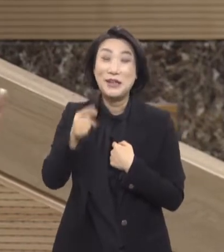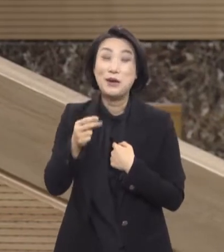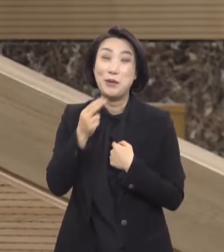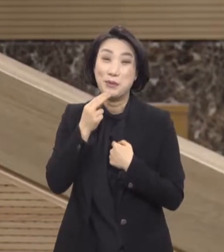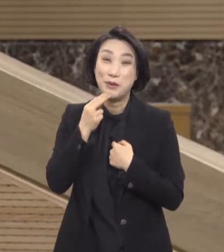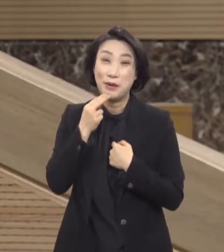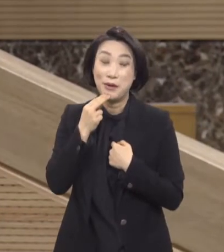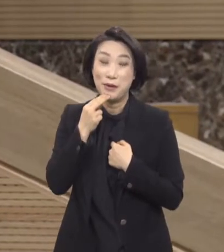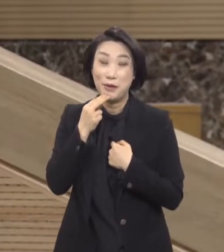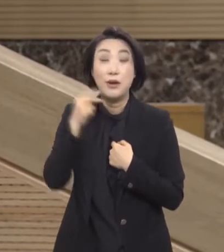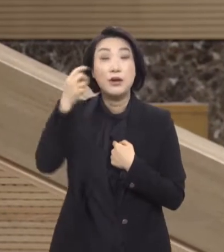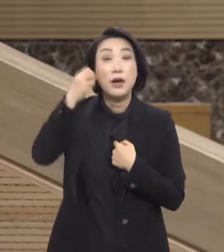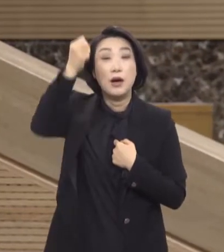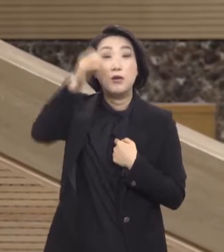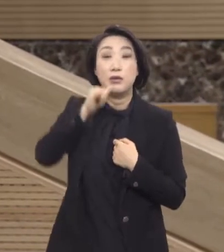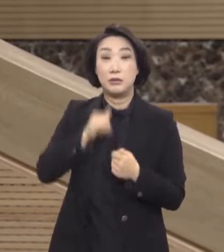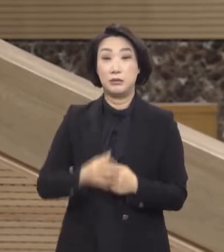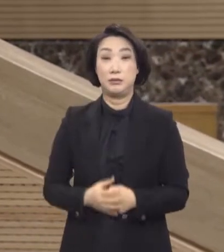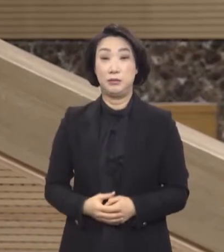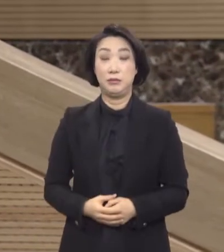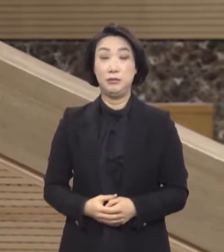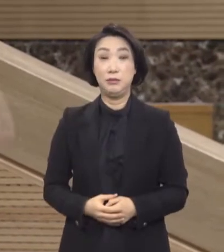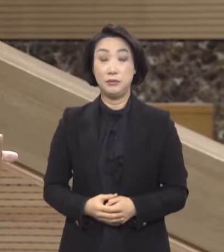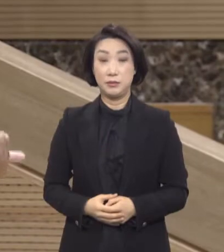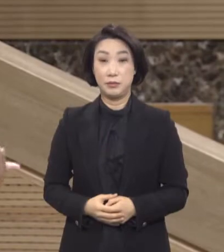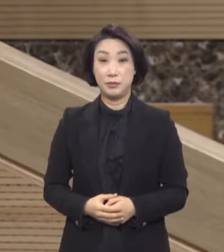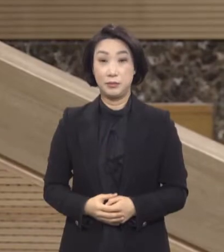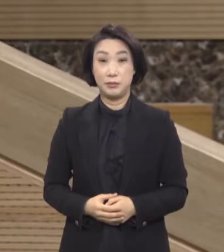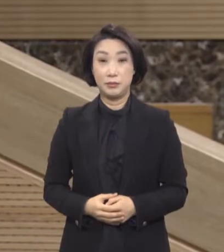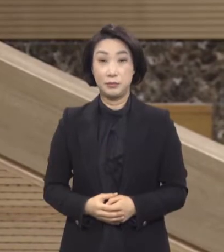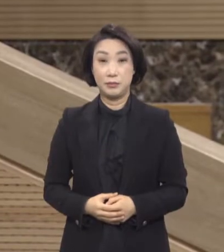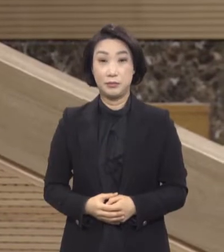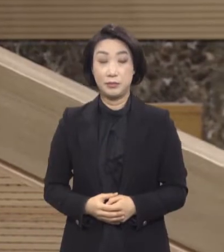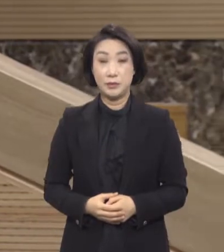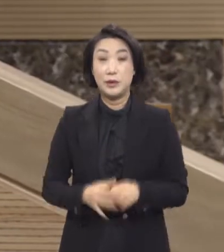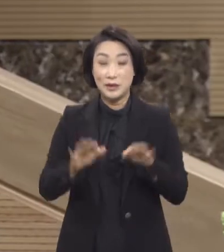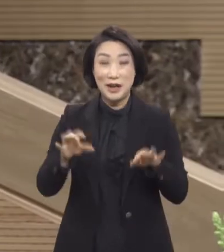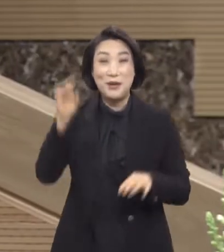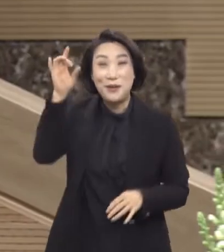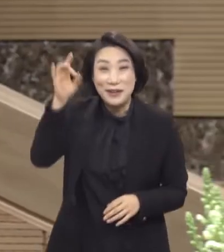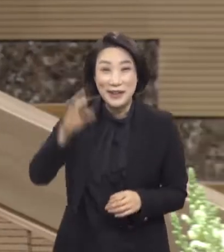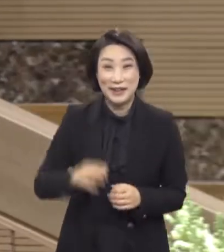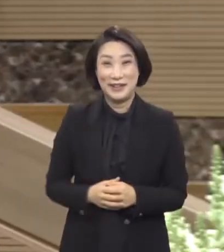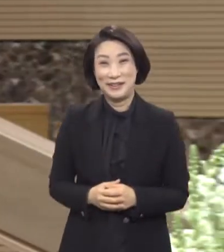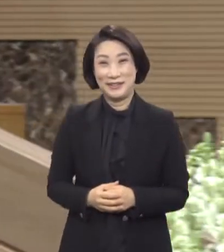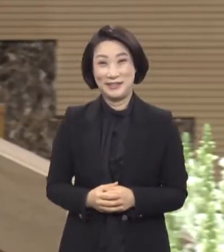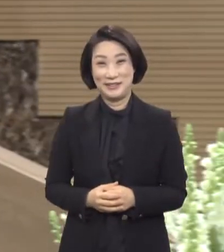이렇게 그들은 생각하고 살고 있습니다. 그래서 원래